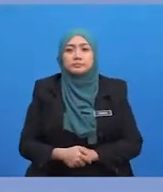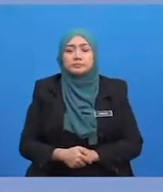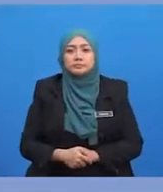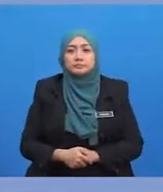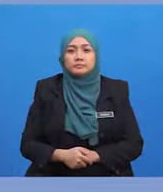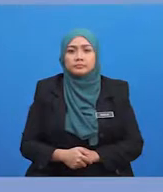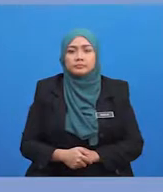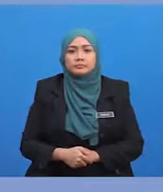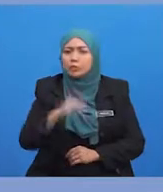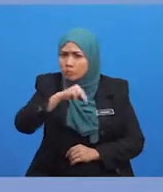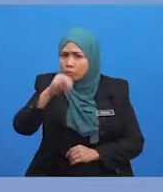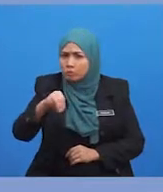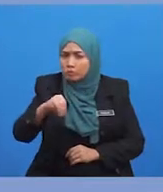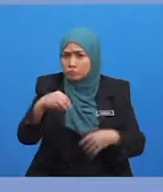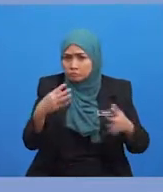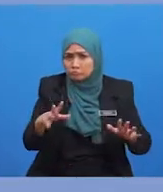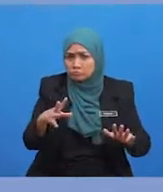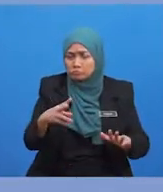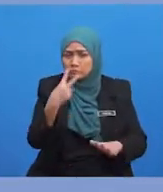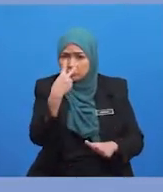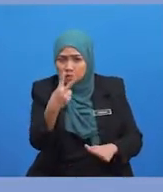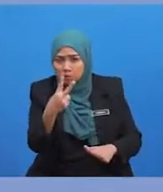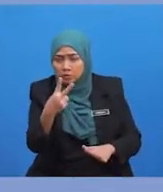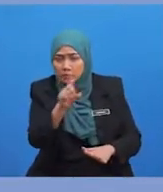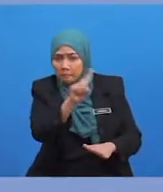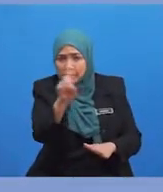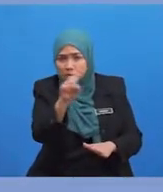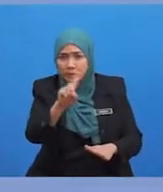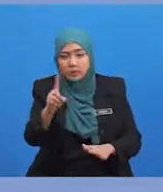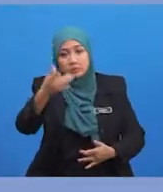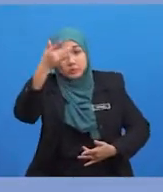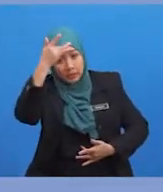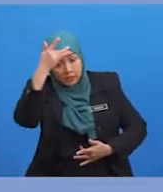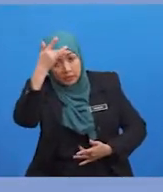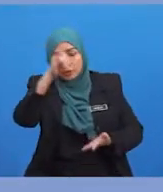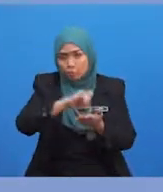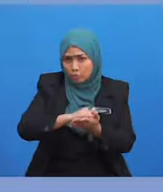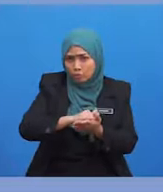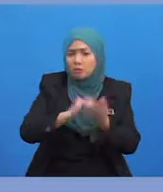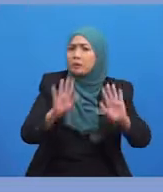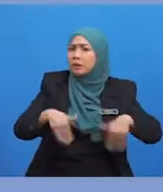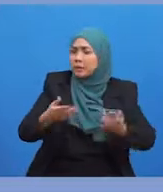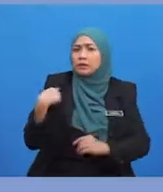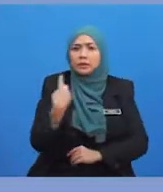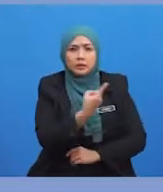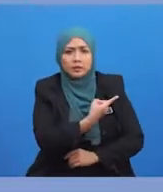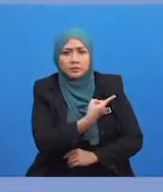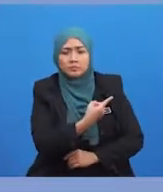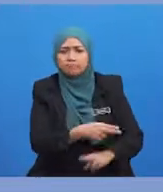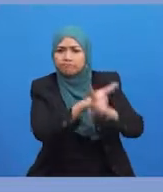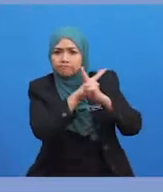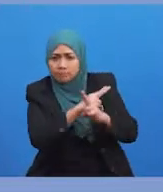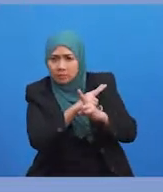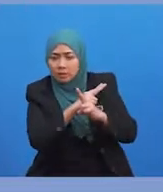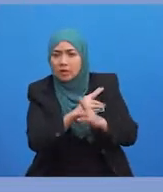Pernahkah murid-murid mengalami salah satu penyakit tersebut? bagaimana pula kita menghalangnya